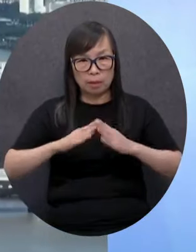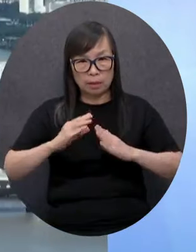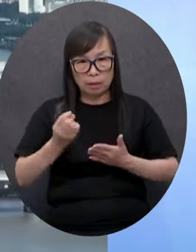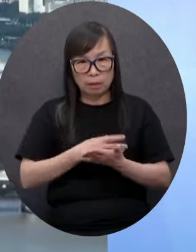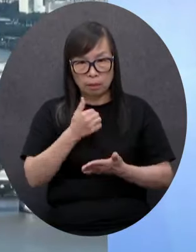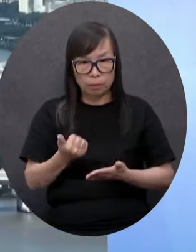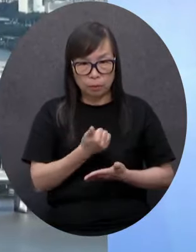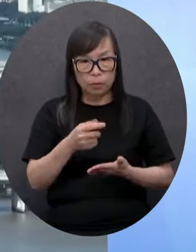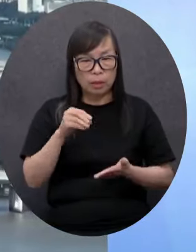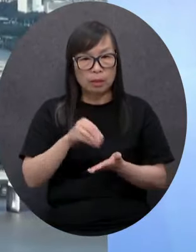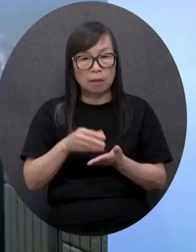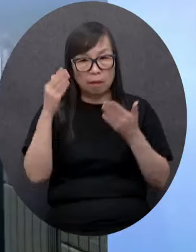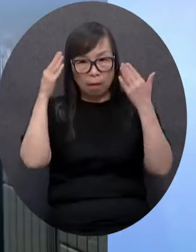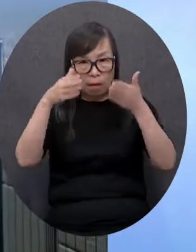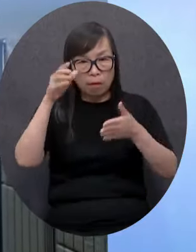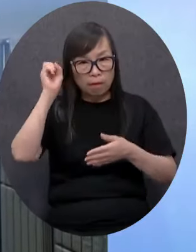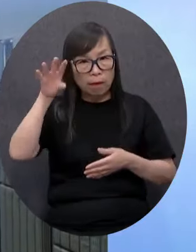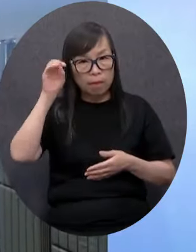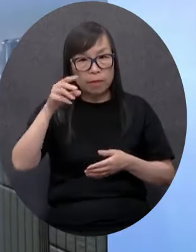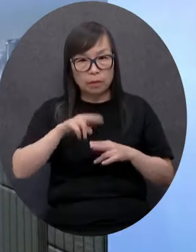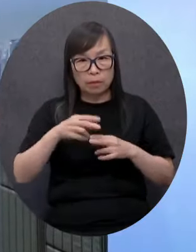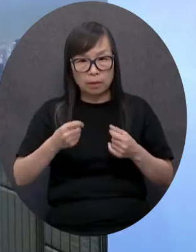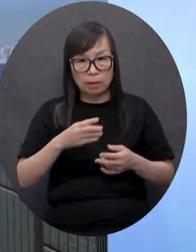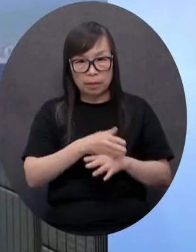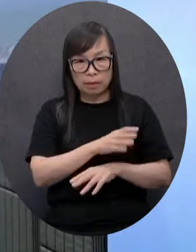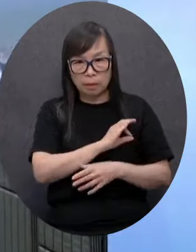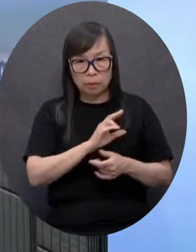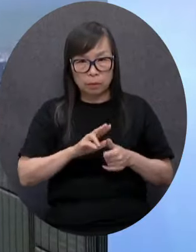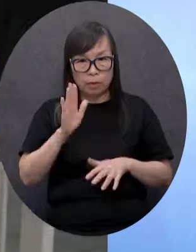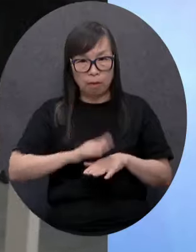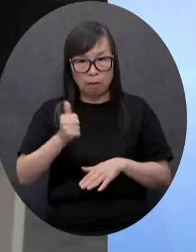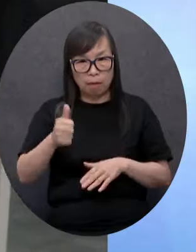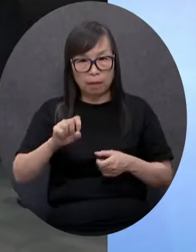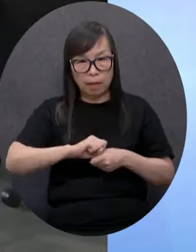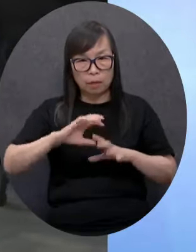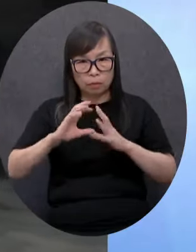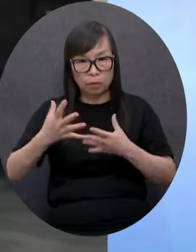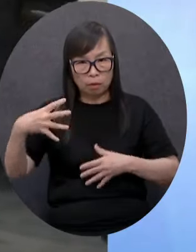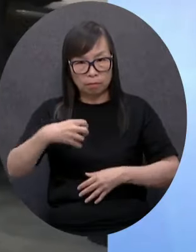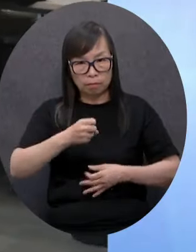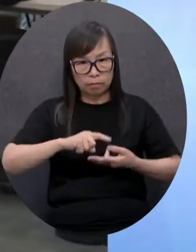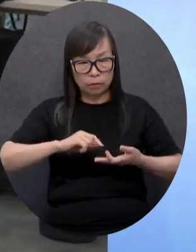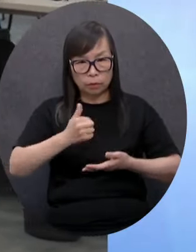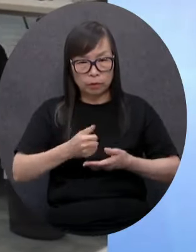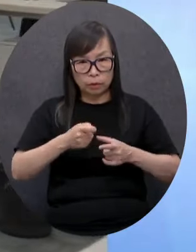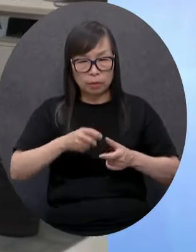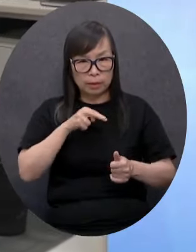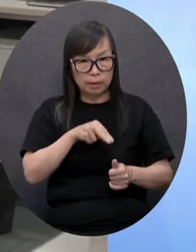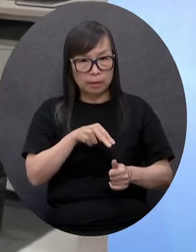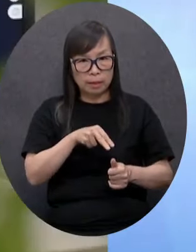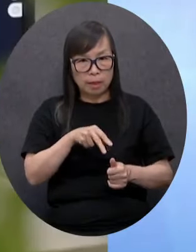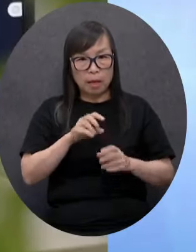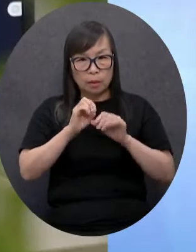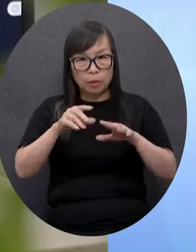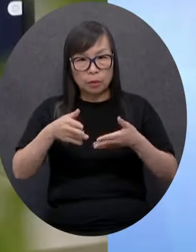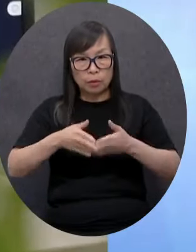度，必须着眼于发挥中国特色社会主义制度优势，加强党的领导，完善公司治理，推